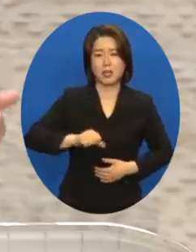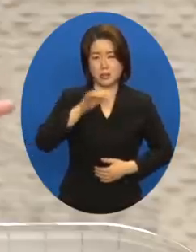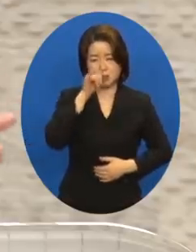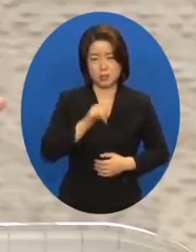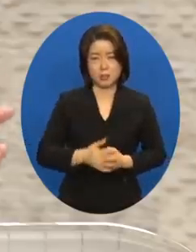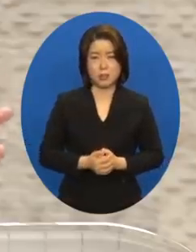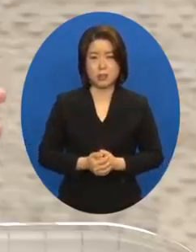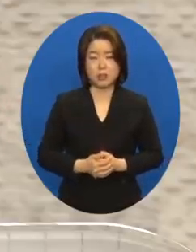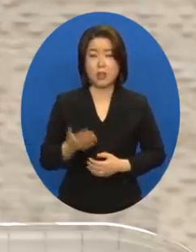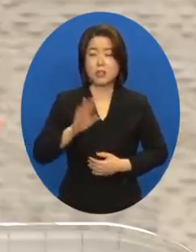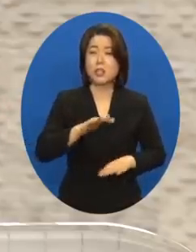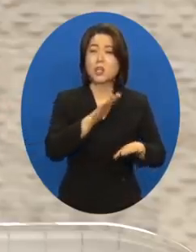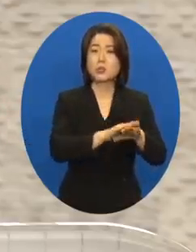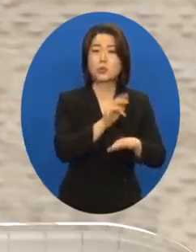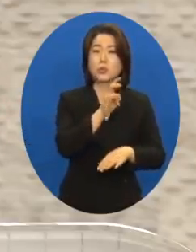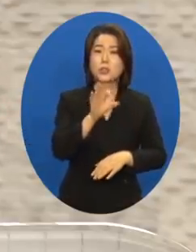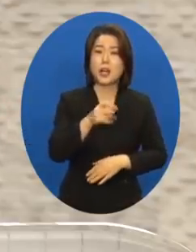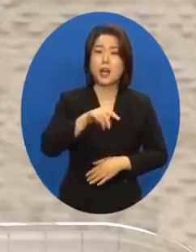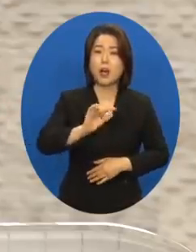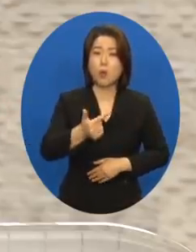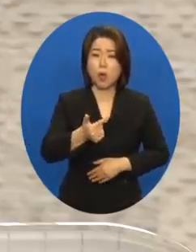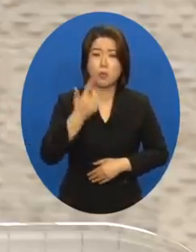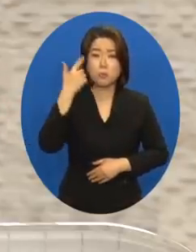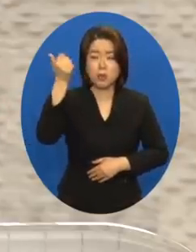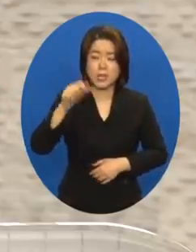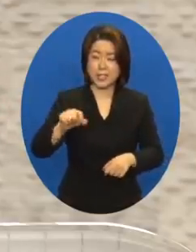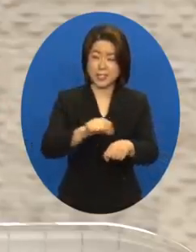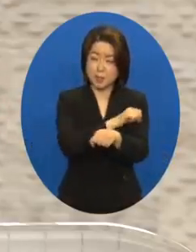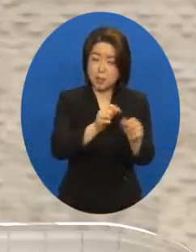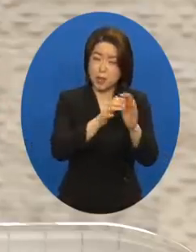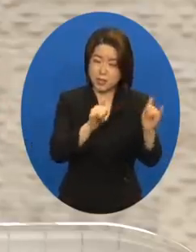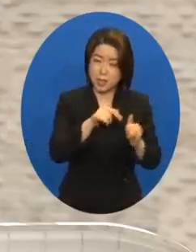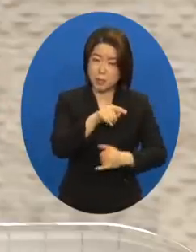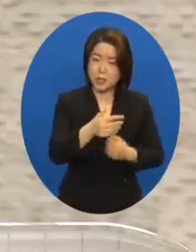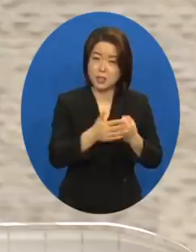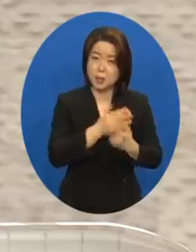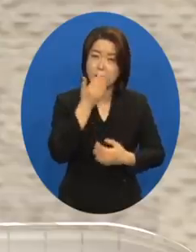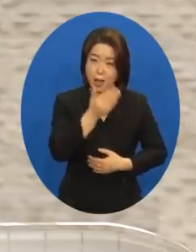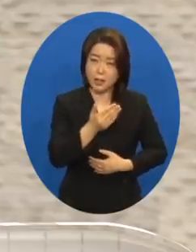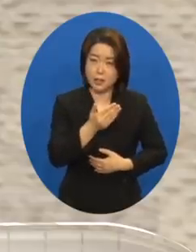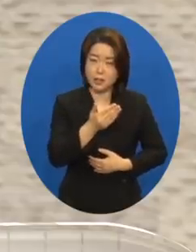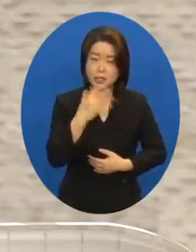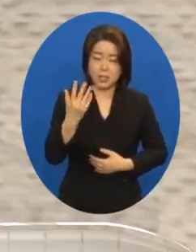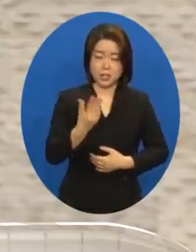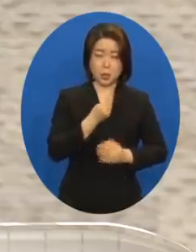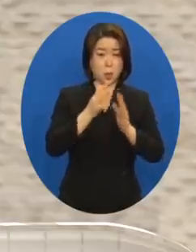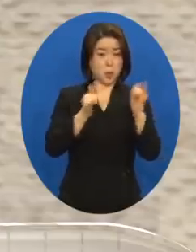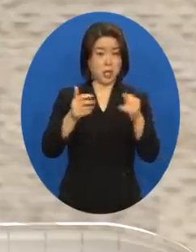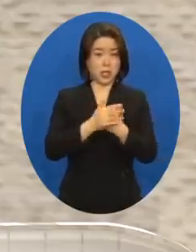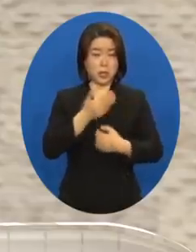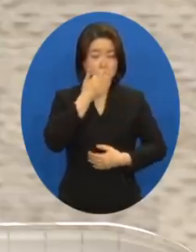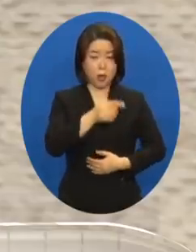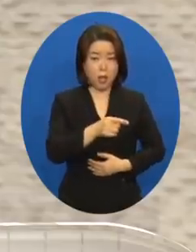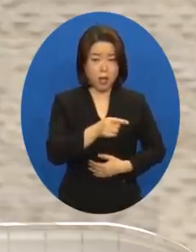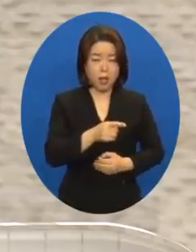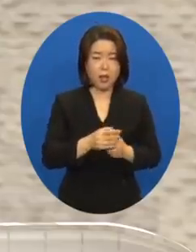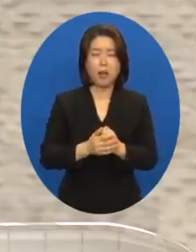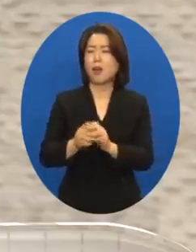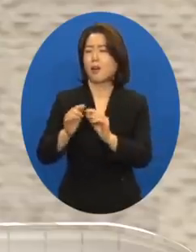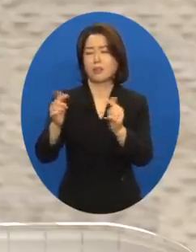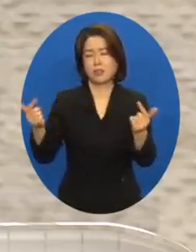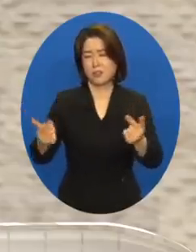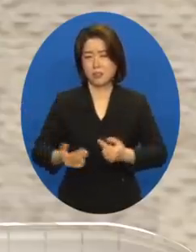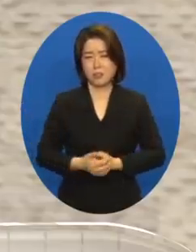그런데 손양원 목사님은 특별한 사람이니까 그렇게 하실 걸까요 성자 하시니까 그럴까요 아닙니다